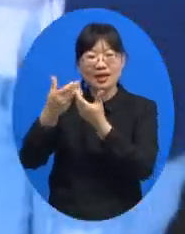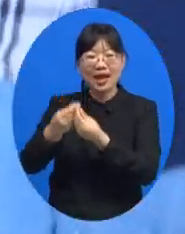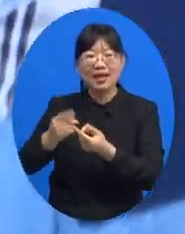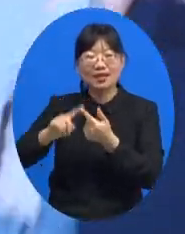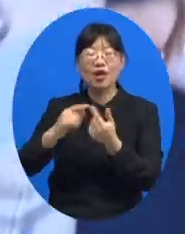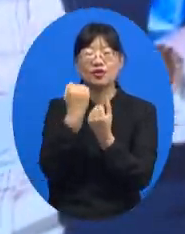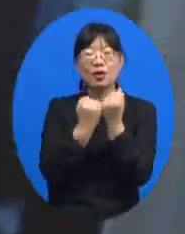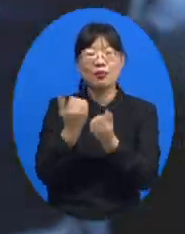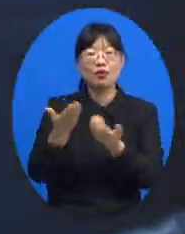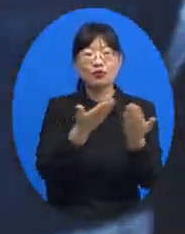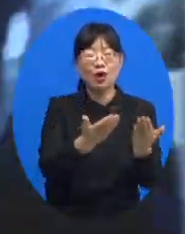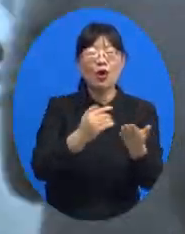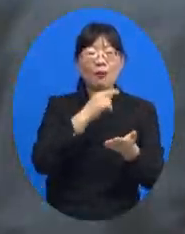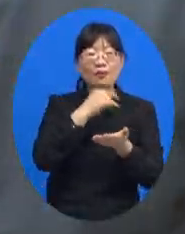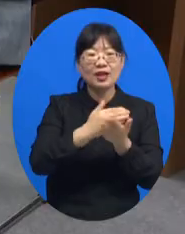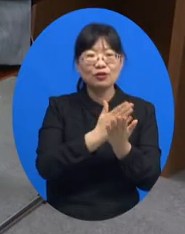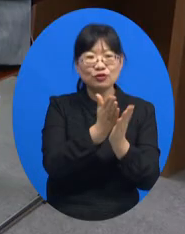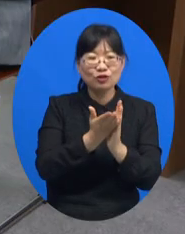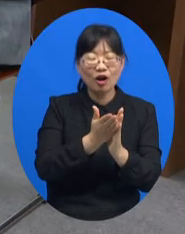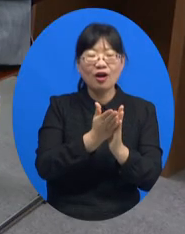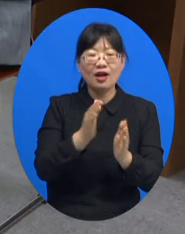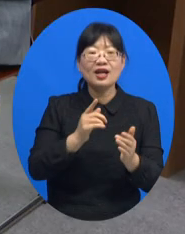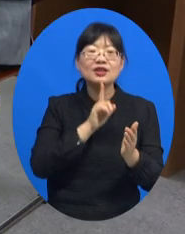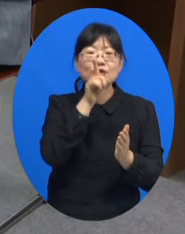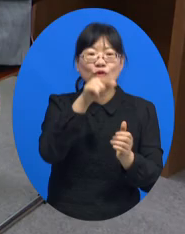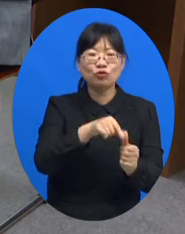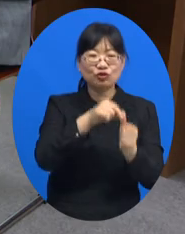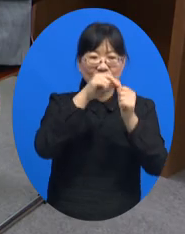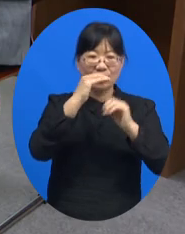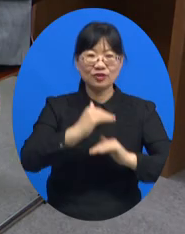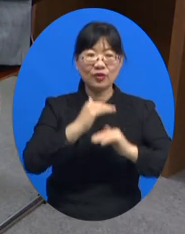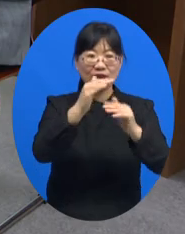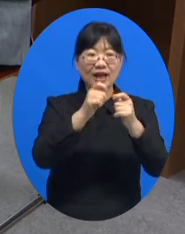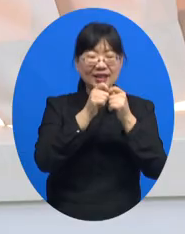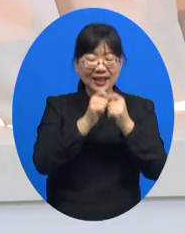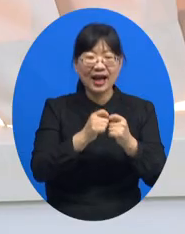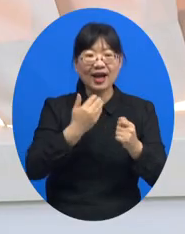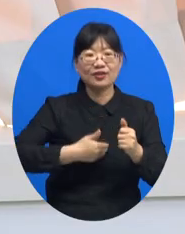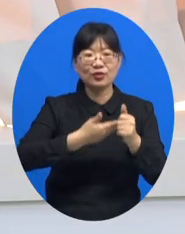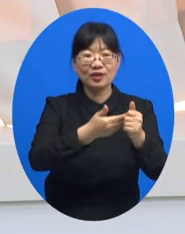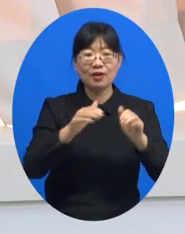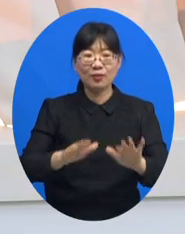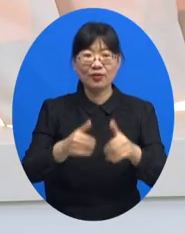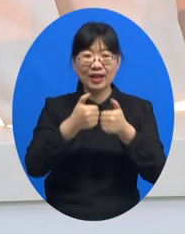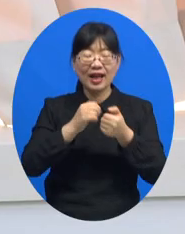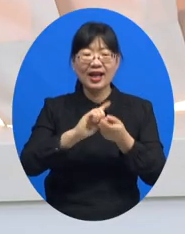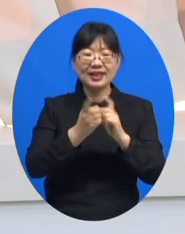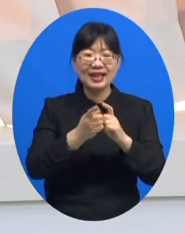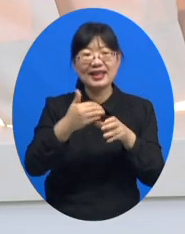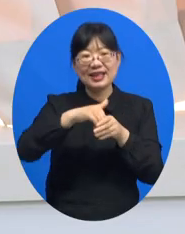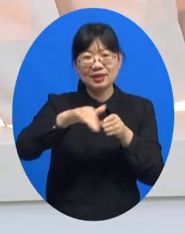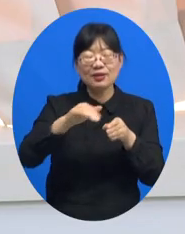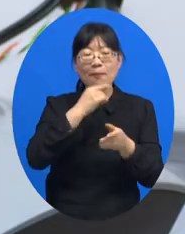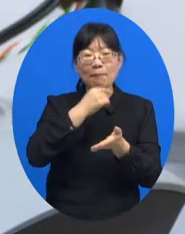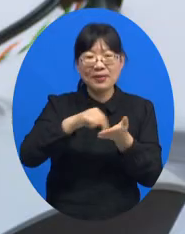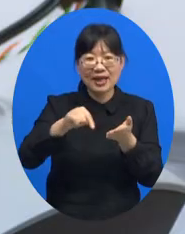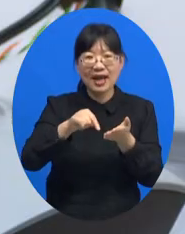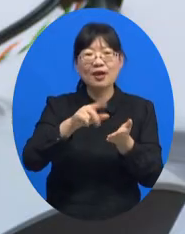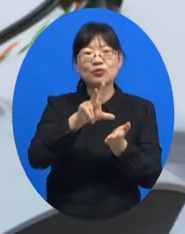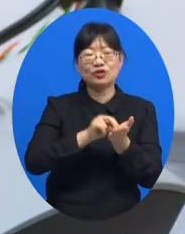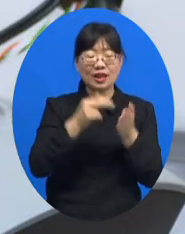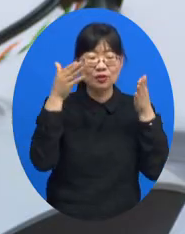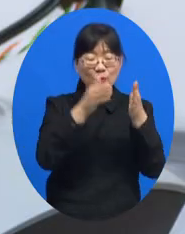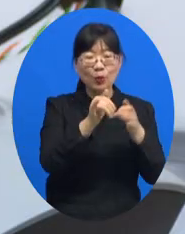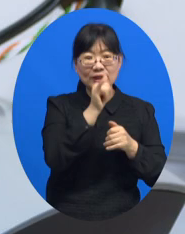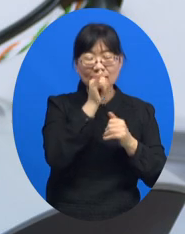설명합니다. 피해 유형부터 신고와 구제 절차 등을 자세하게 안내합니다. 이번 상담은 대리입금 피해 예방에 초점이